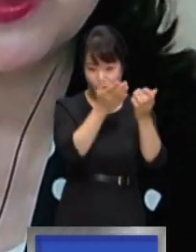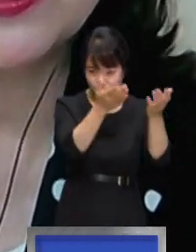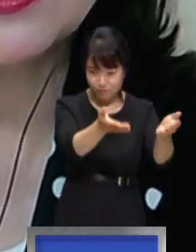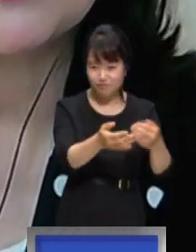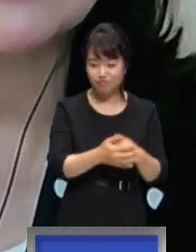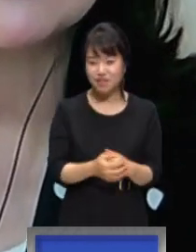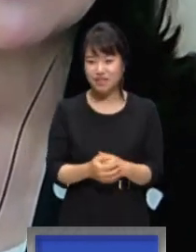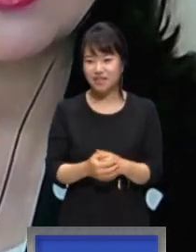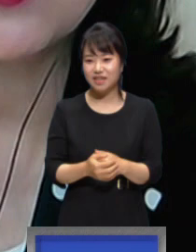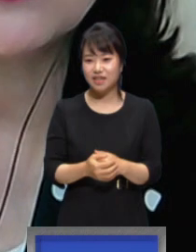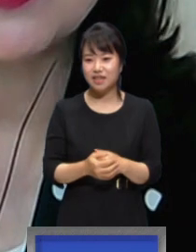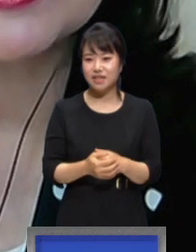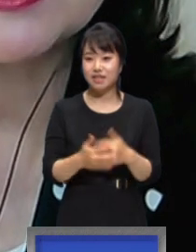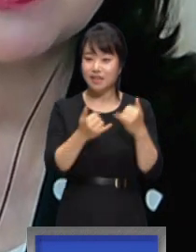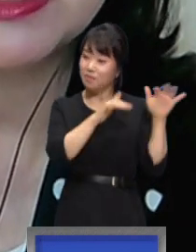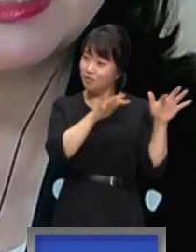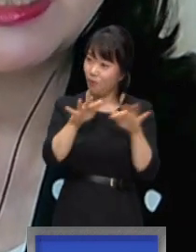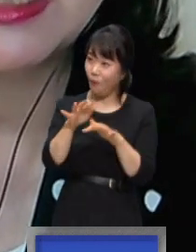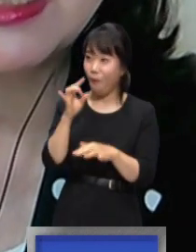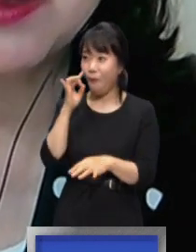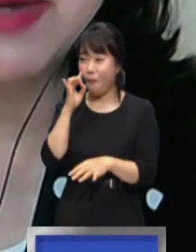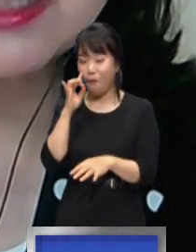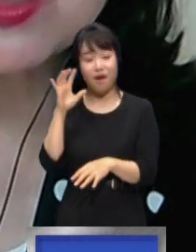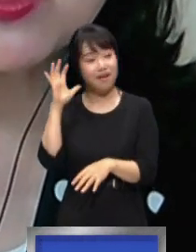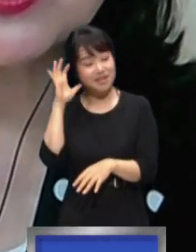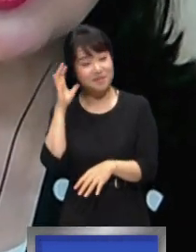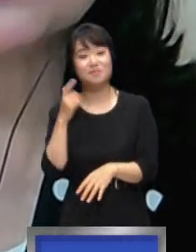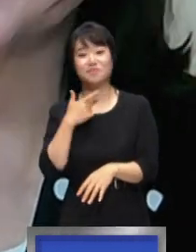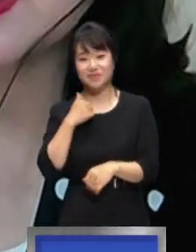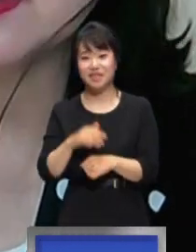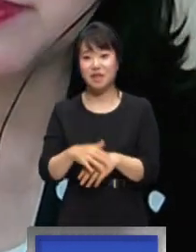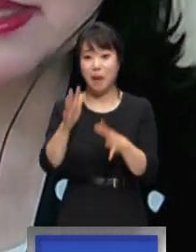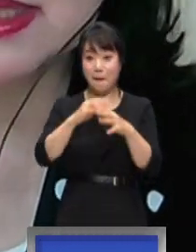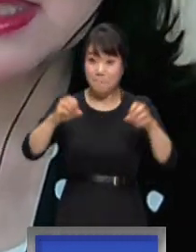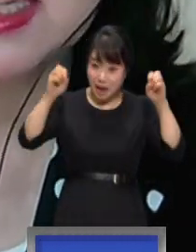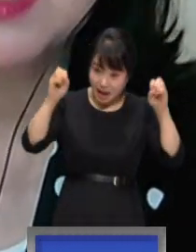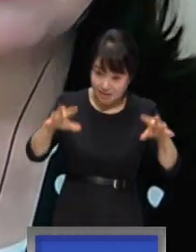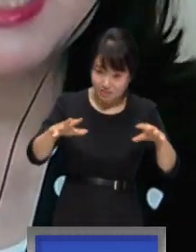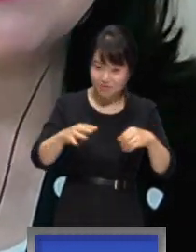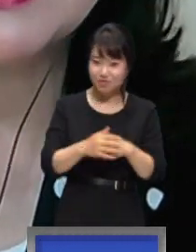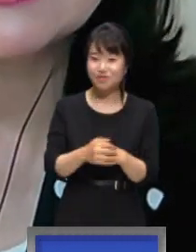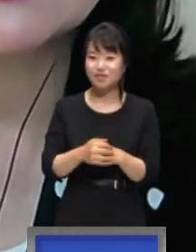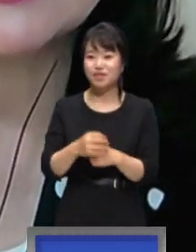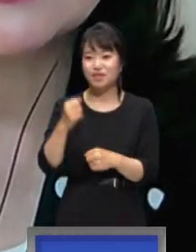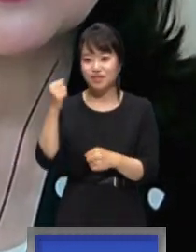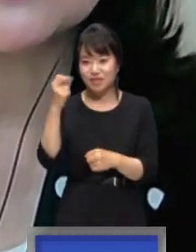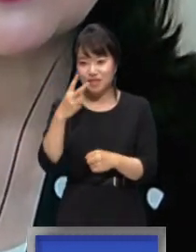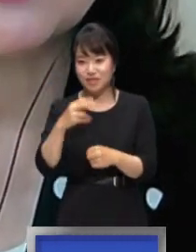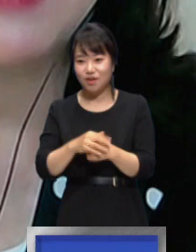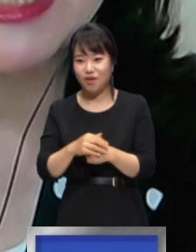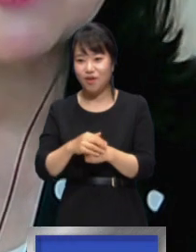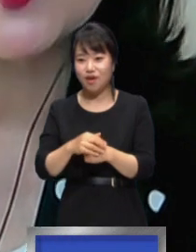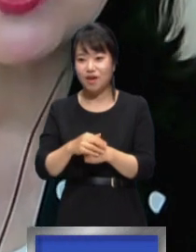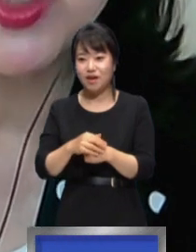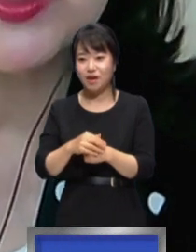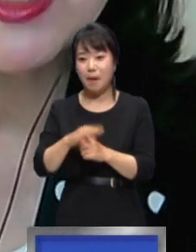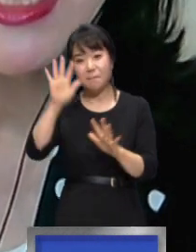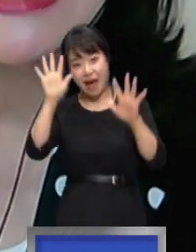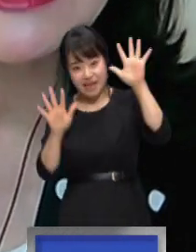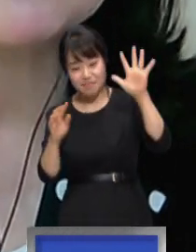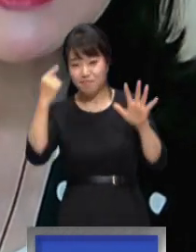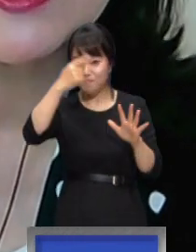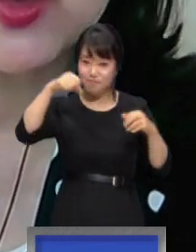공연으로 관객들의 호응을 얻었습니다. 마술 공연, 프리아트 매직, 마이미스 이경렬의